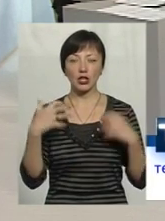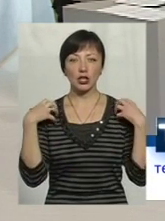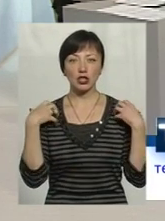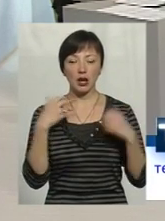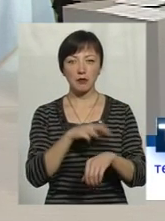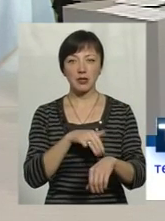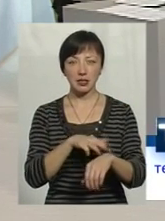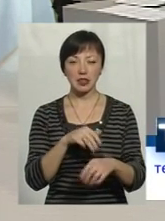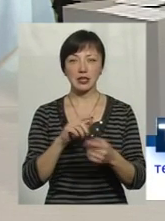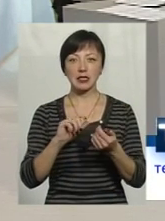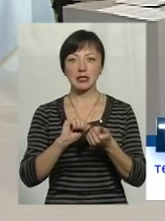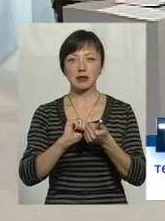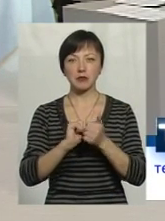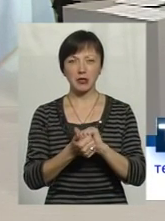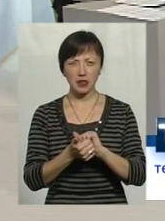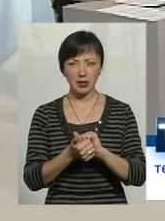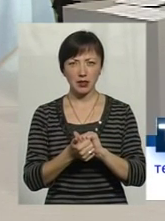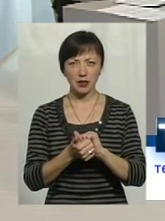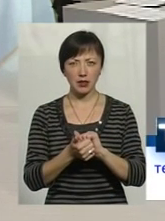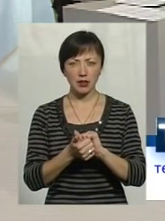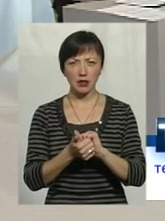І зміли вже три жінці.